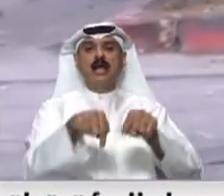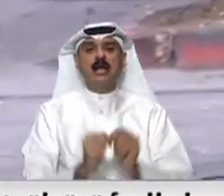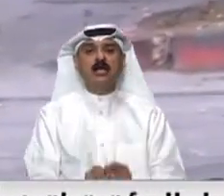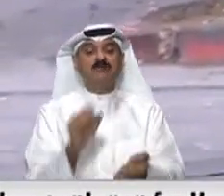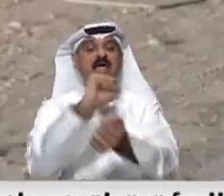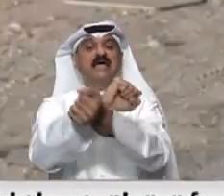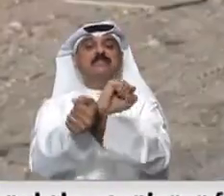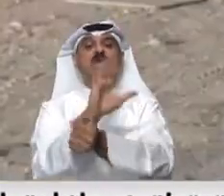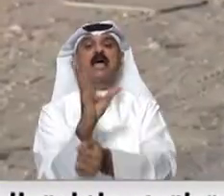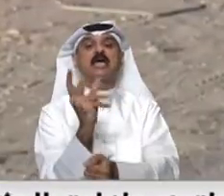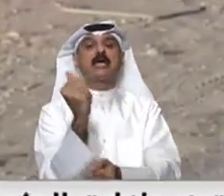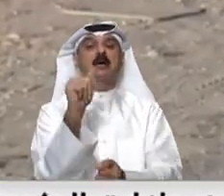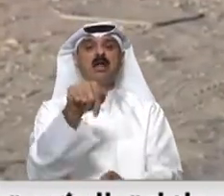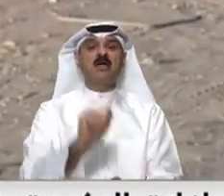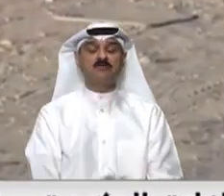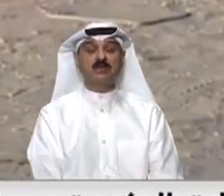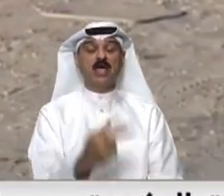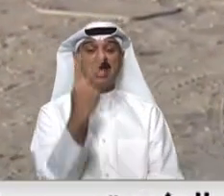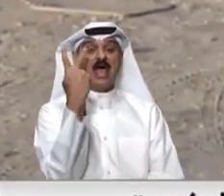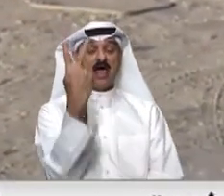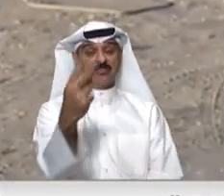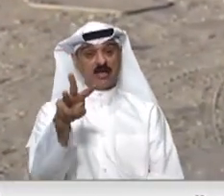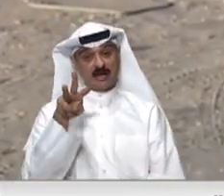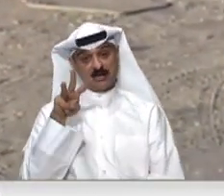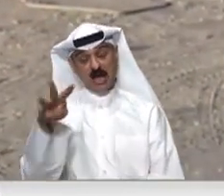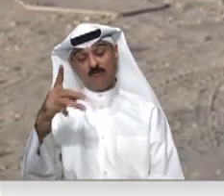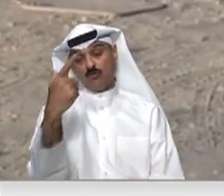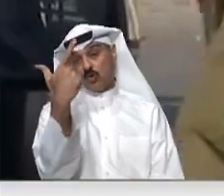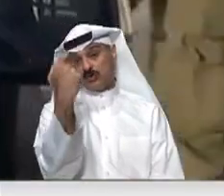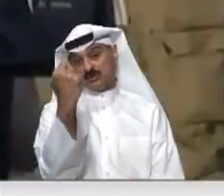الماضي إلى أكثر من